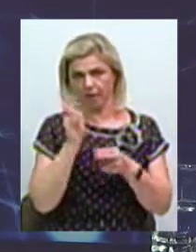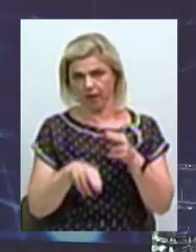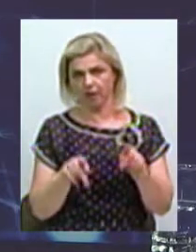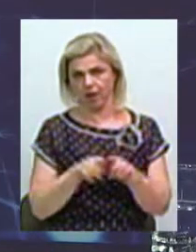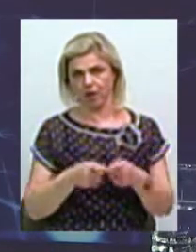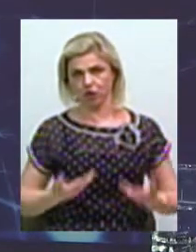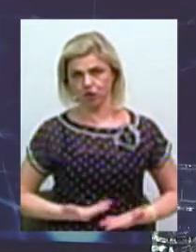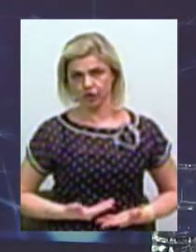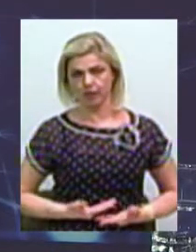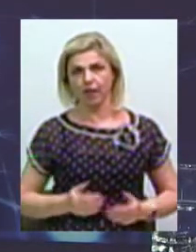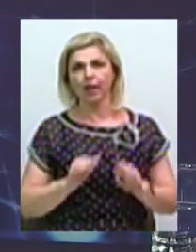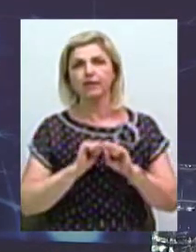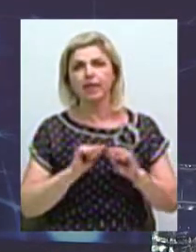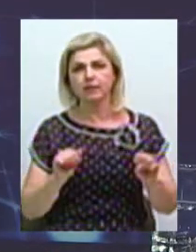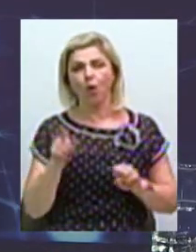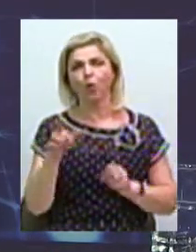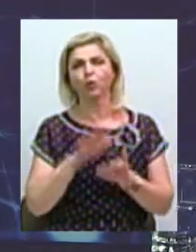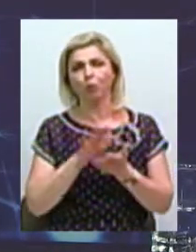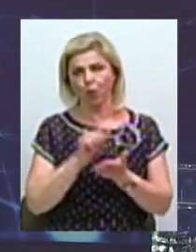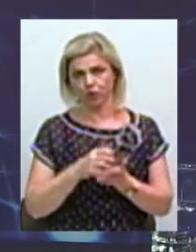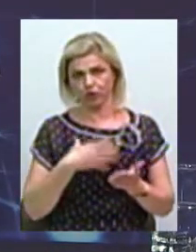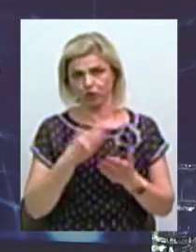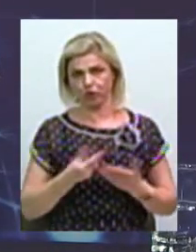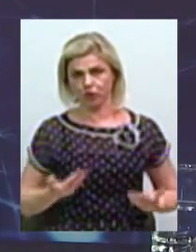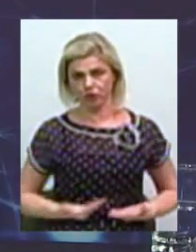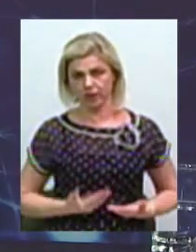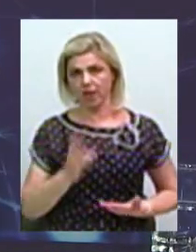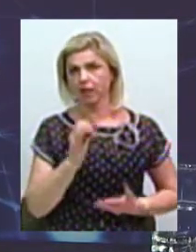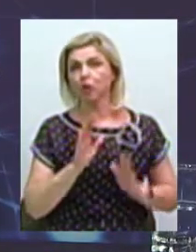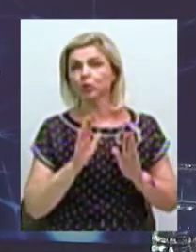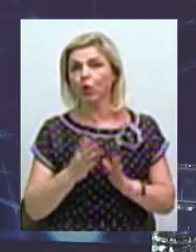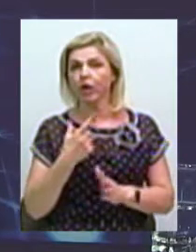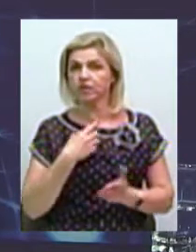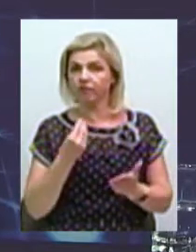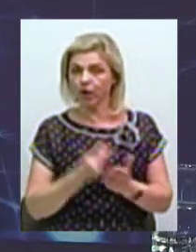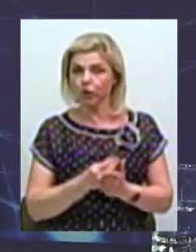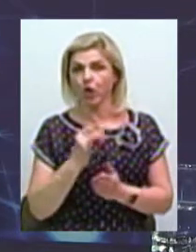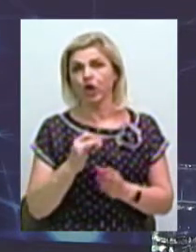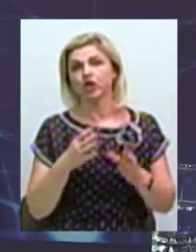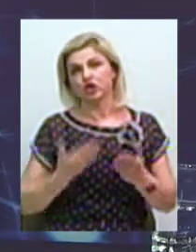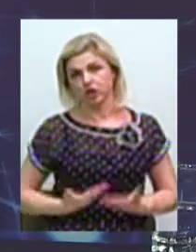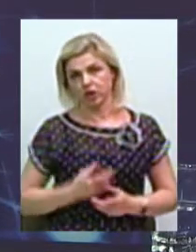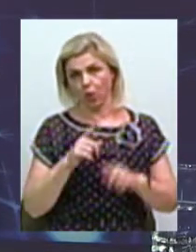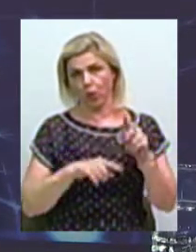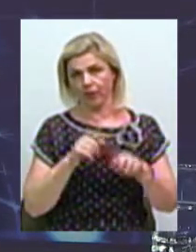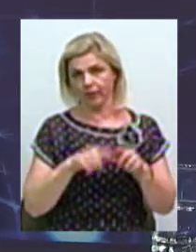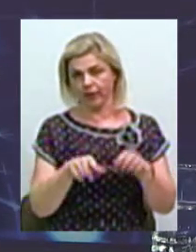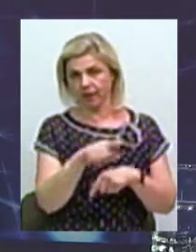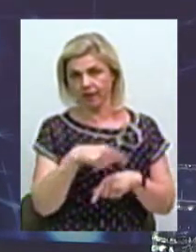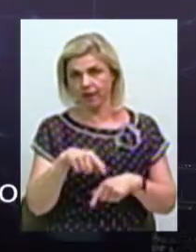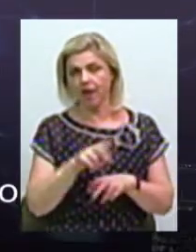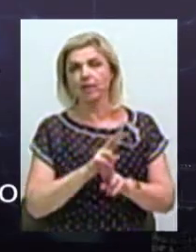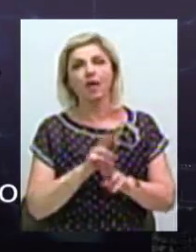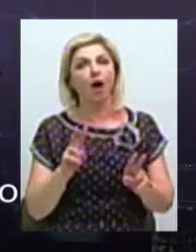что нельзя, что он губит свою жизнь, что он губит не только свою жизнь, а и жизнь своих родных, что никакого